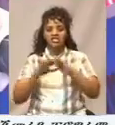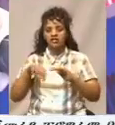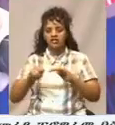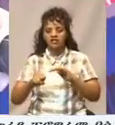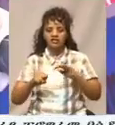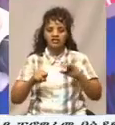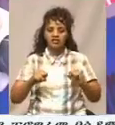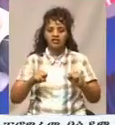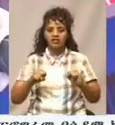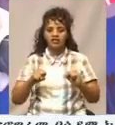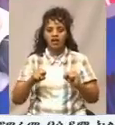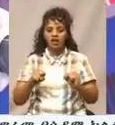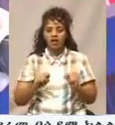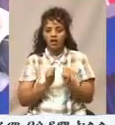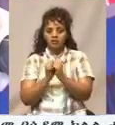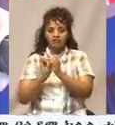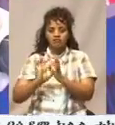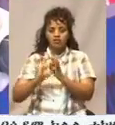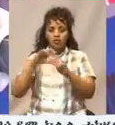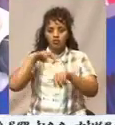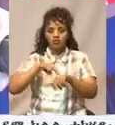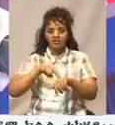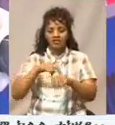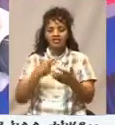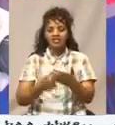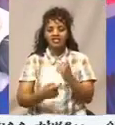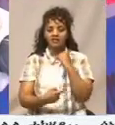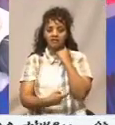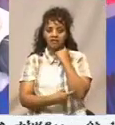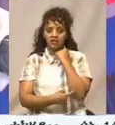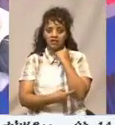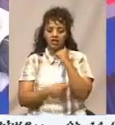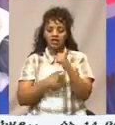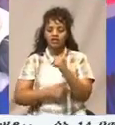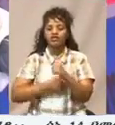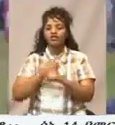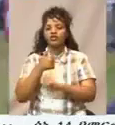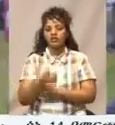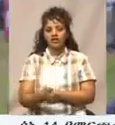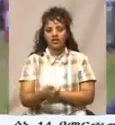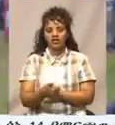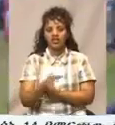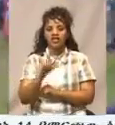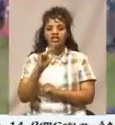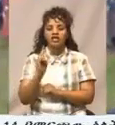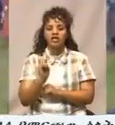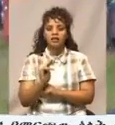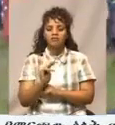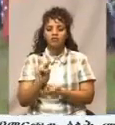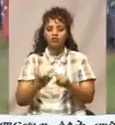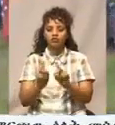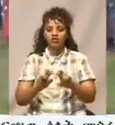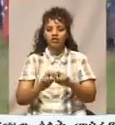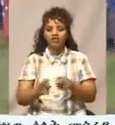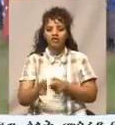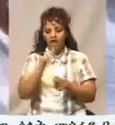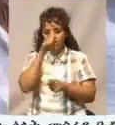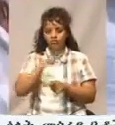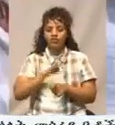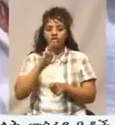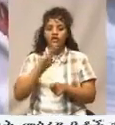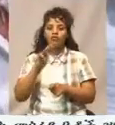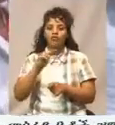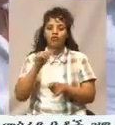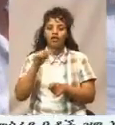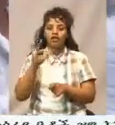ተያዘን በህብረት ቆመን እነዚህን ፈተናዎች እንሻገራለን። ይህም ልዩ ወረዳ ዋና አስተዳዳሪ አቶ ሳሙኤል ገብረ